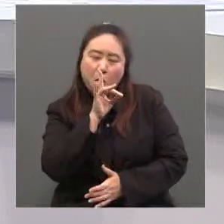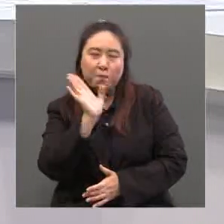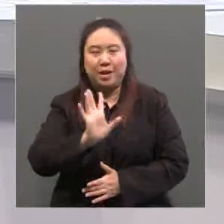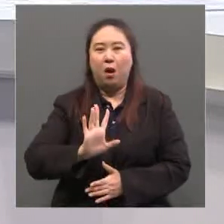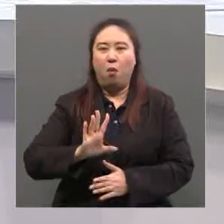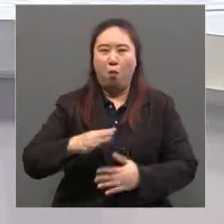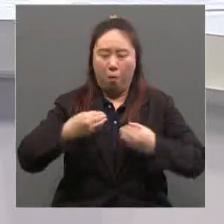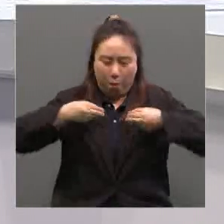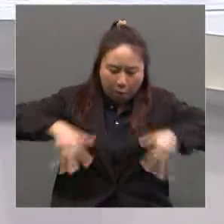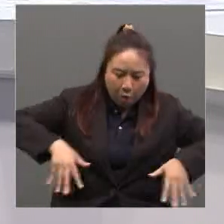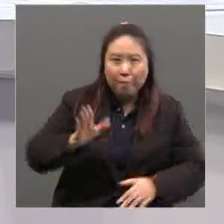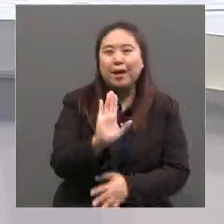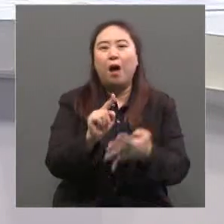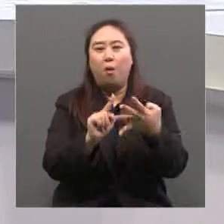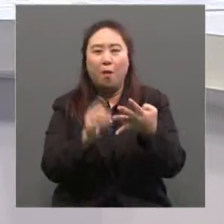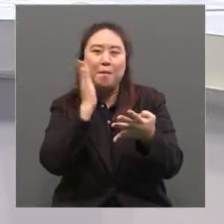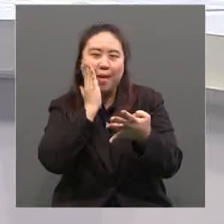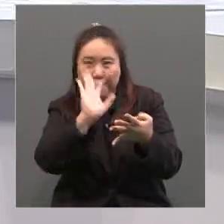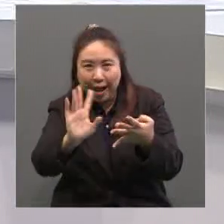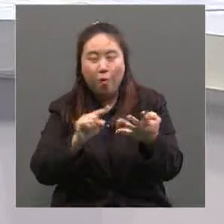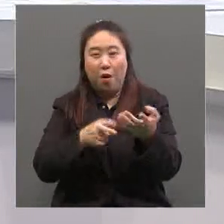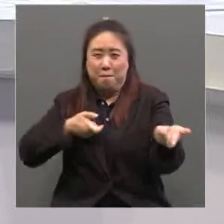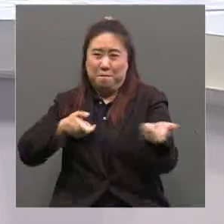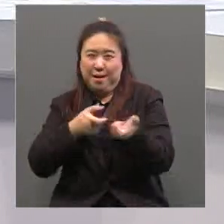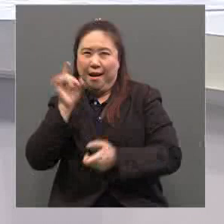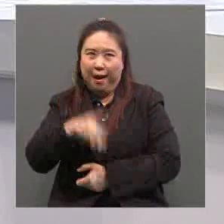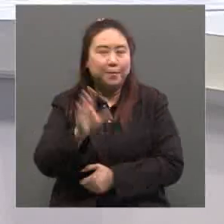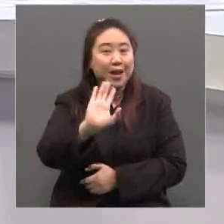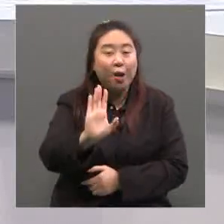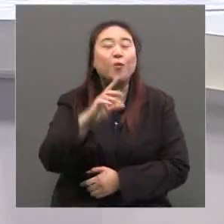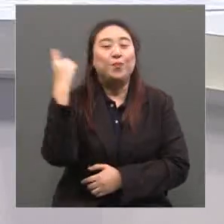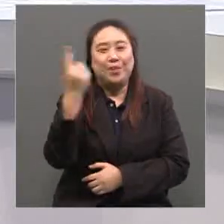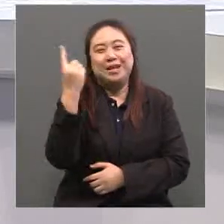แรงดันสูงไม่แป้งนะคะไปเที่ยวกันได้นะคะยังสนุกสนานกันได้อีกเต็มที่